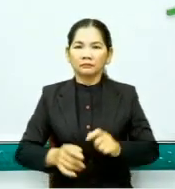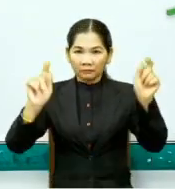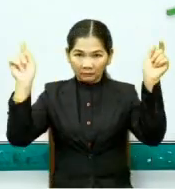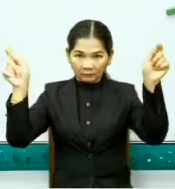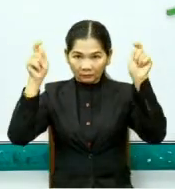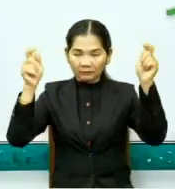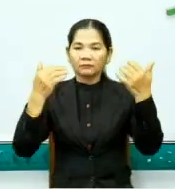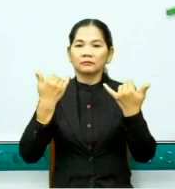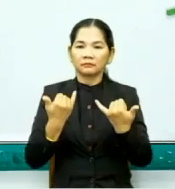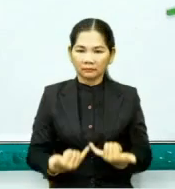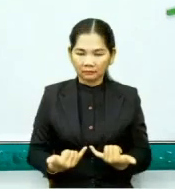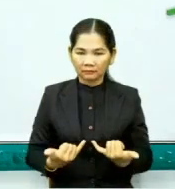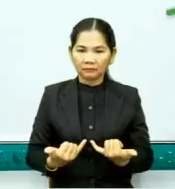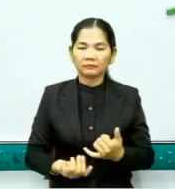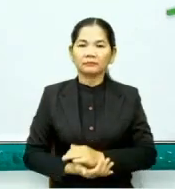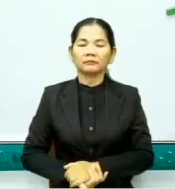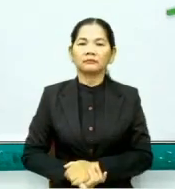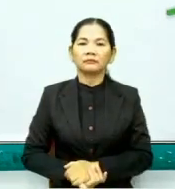bón nỉ